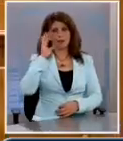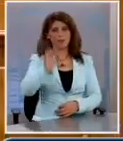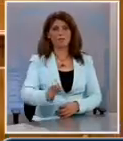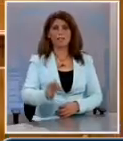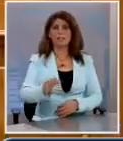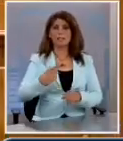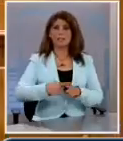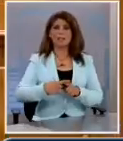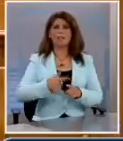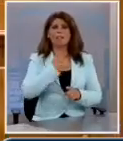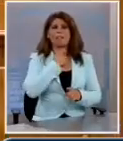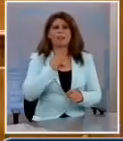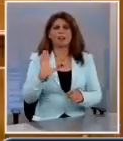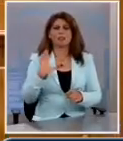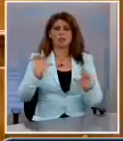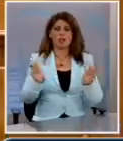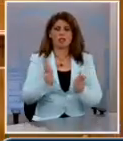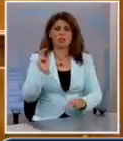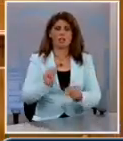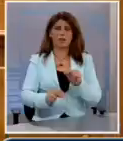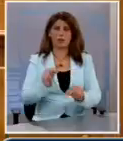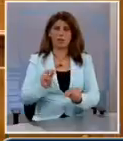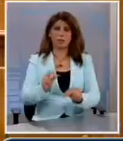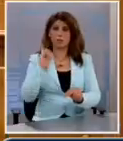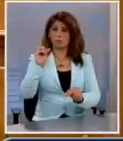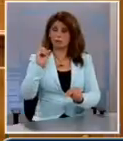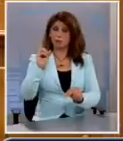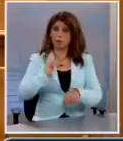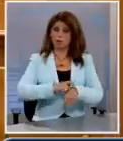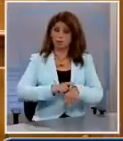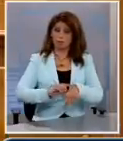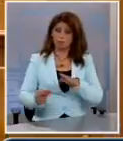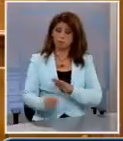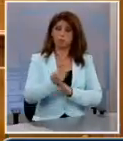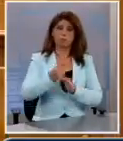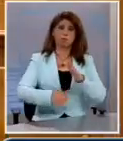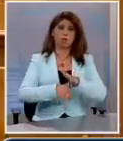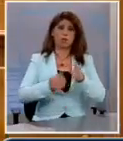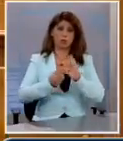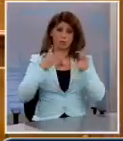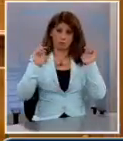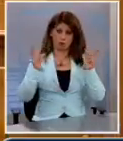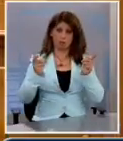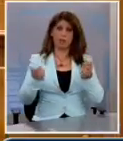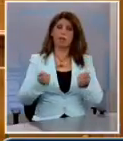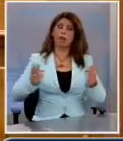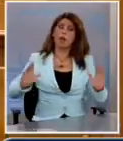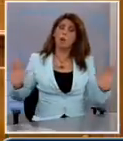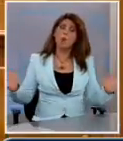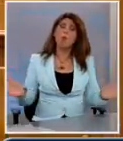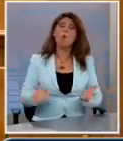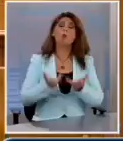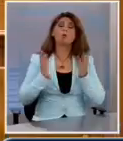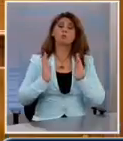δεύτερες αχρίαστες εθνικές εκλογές. Και από την πρώτη στιγμή που εκλέχτηκα πρόεδρος της Νέας Δημοκρατίας, έκανα ό,τι περνούσε από το χέρι